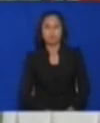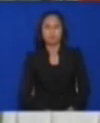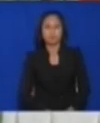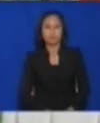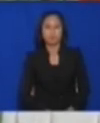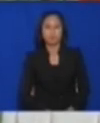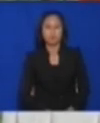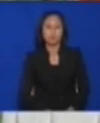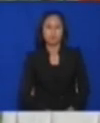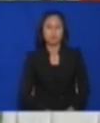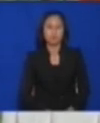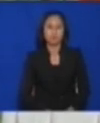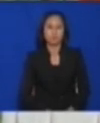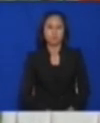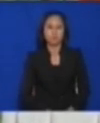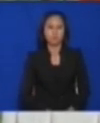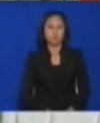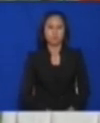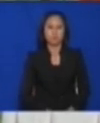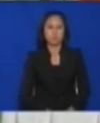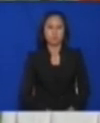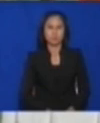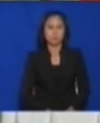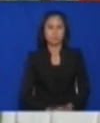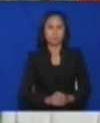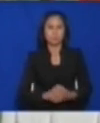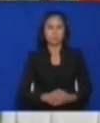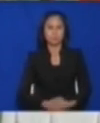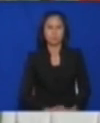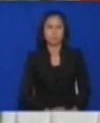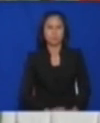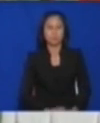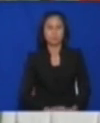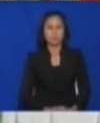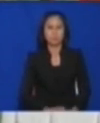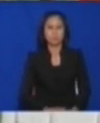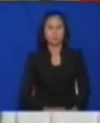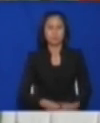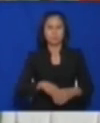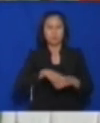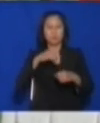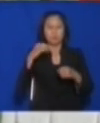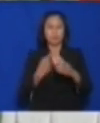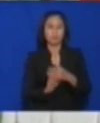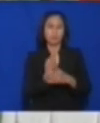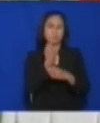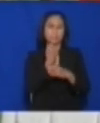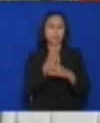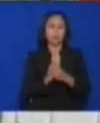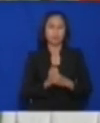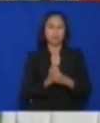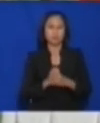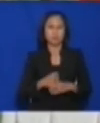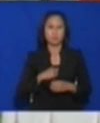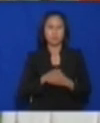dalam waktu 9 memiliki depan kita akan simak bagaimana mereka yang telah menyiapkan diri menjadi pemimpin kota Tegal